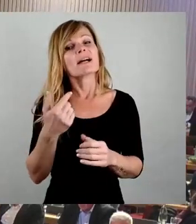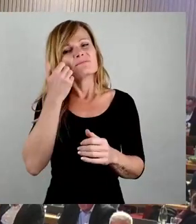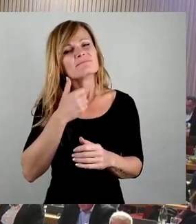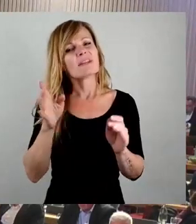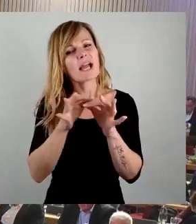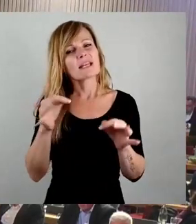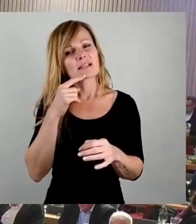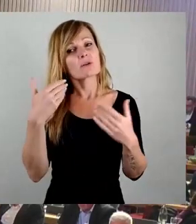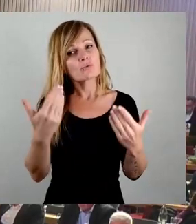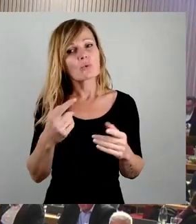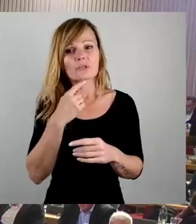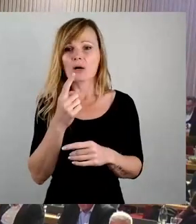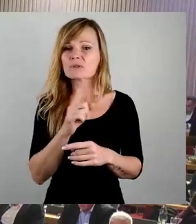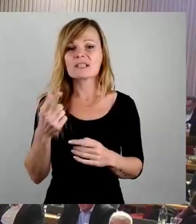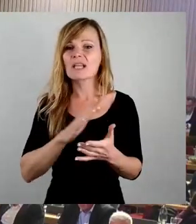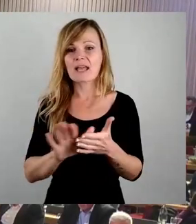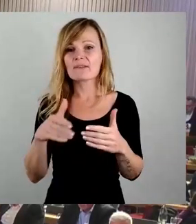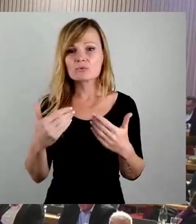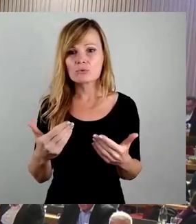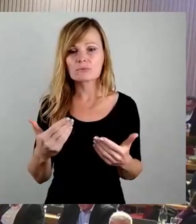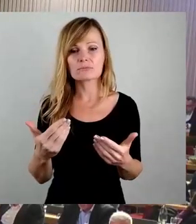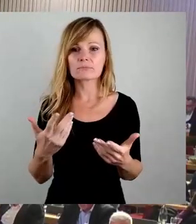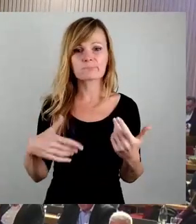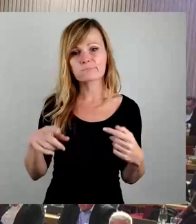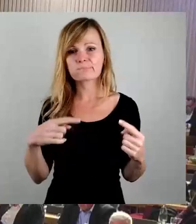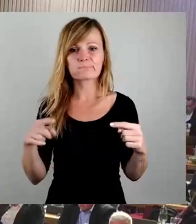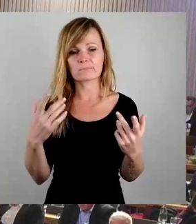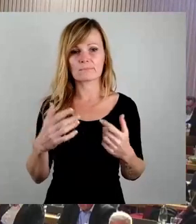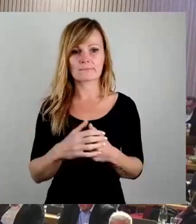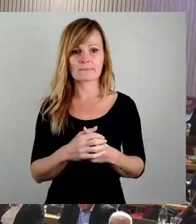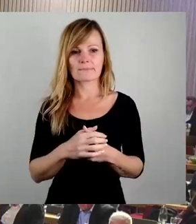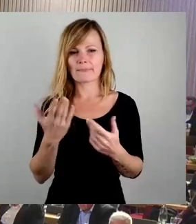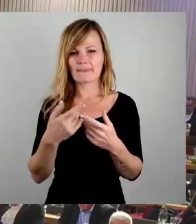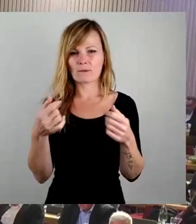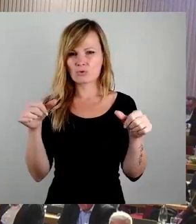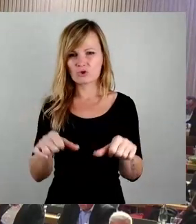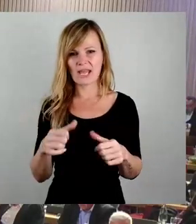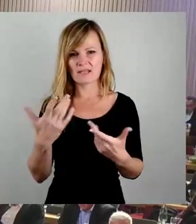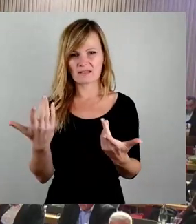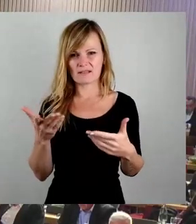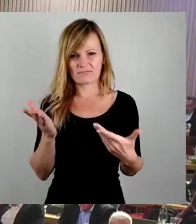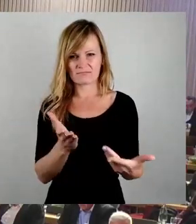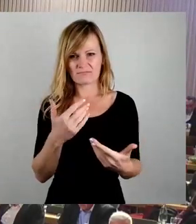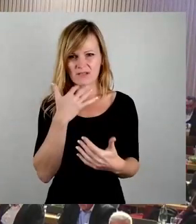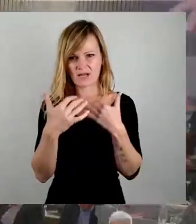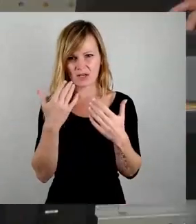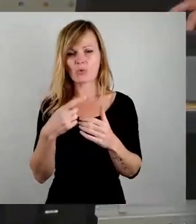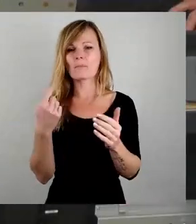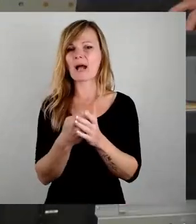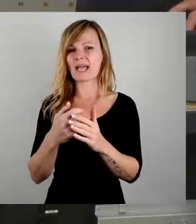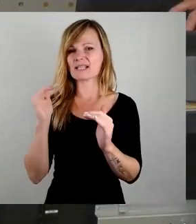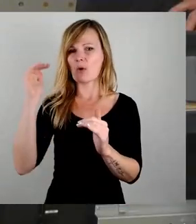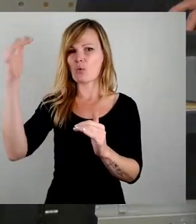so und macht hier nicht so ein... das ist so eine schlechte Performance, eigentlich die Preise erhöhen zu wollen und